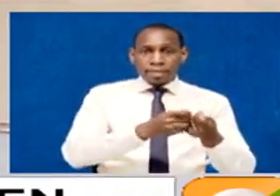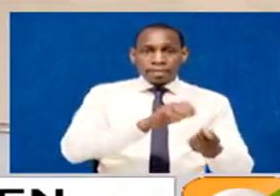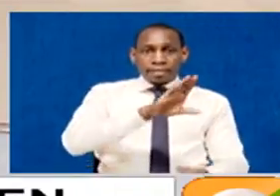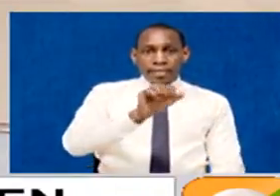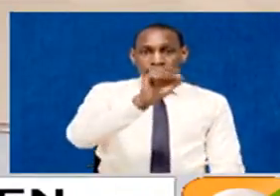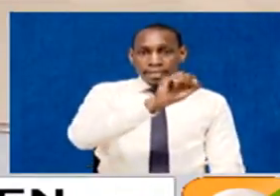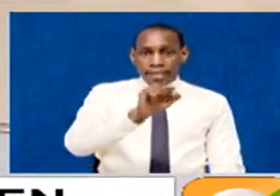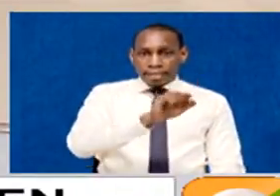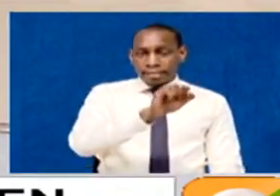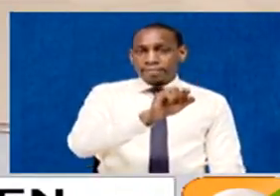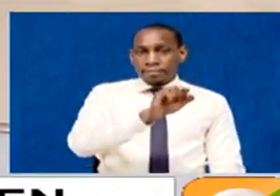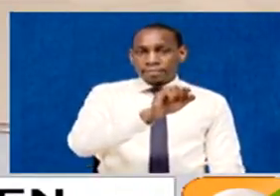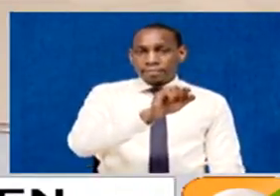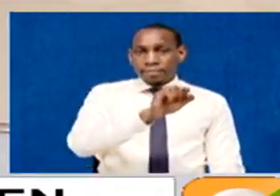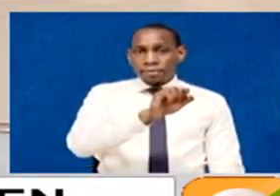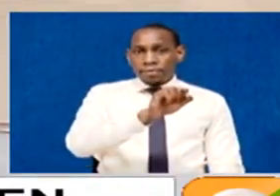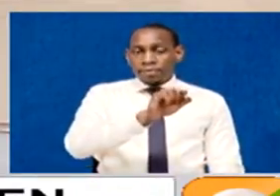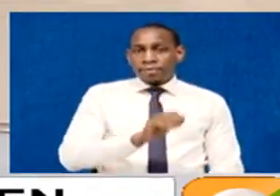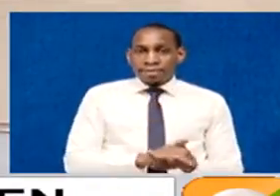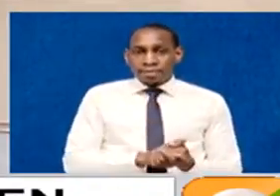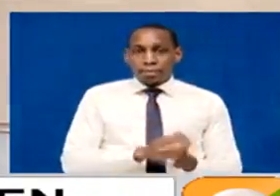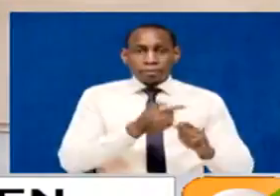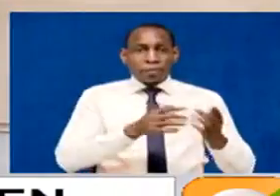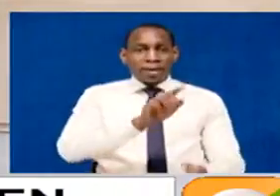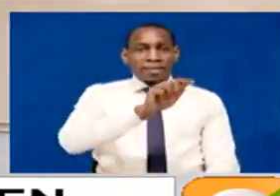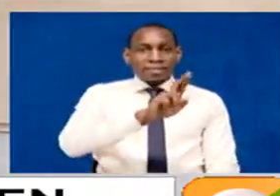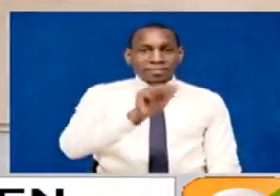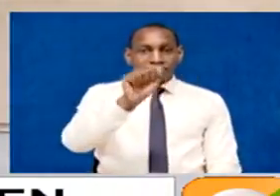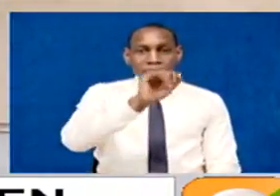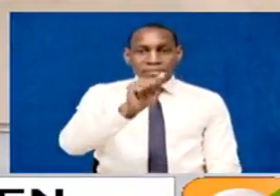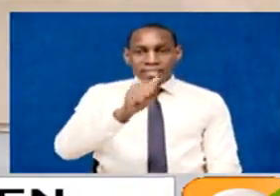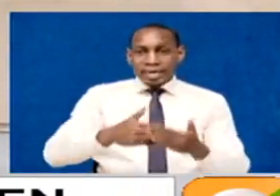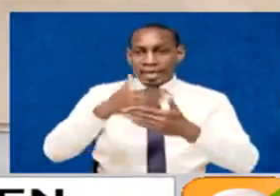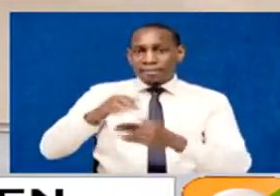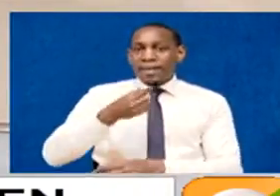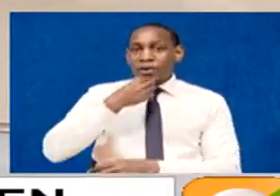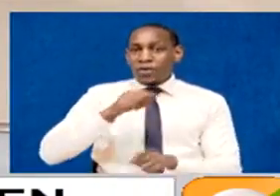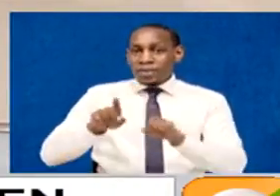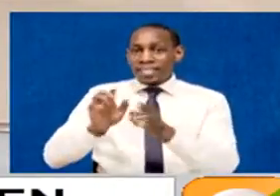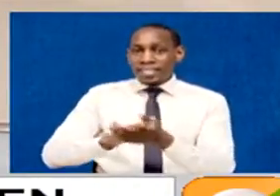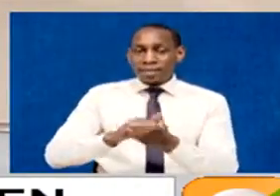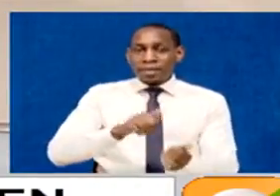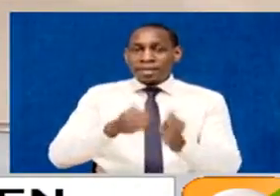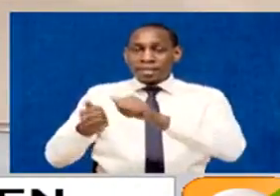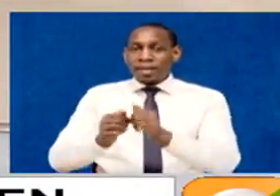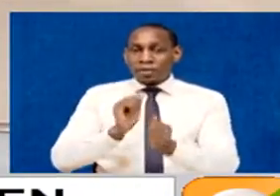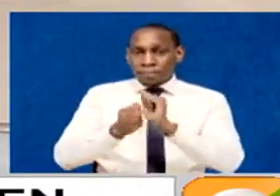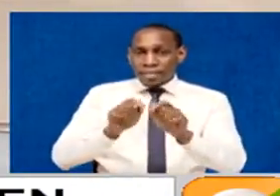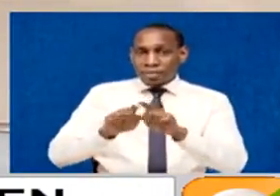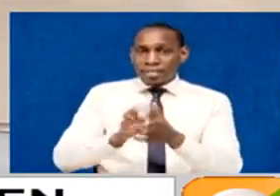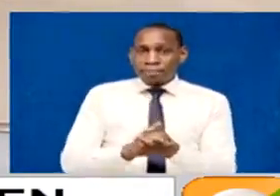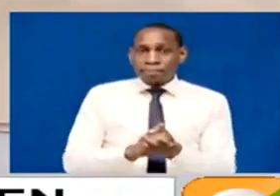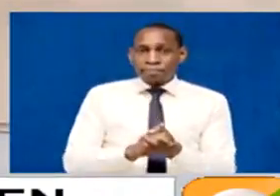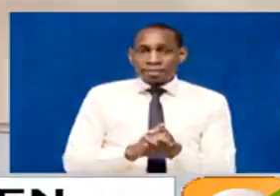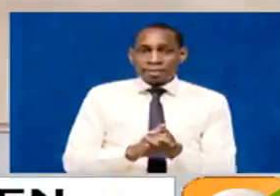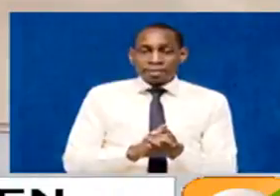CS Sfaxien kutoka Tunisia saa chache baada ya Gor Mahia kuyaaga mashindano hayo. Nimekutana na jina